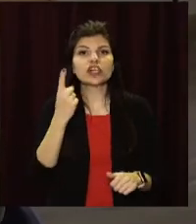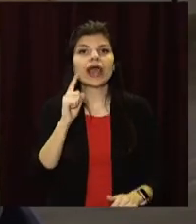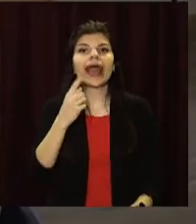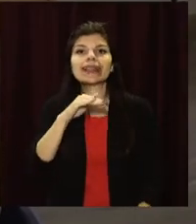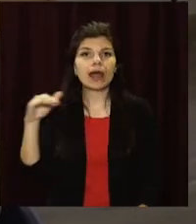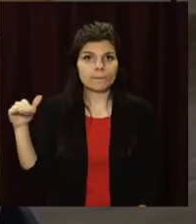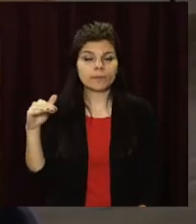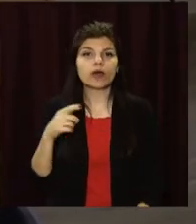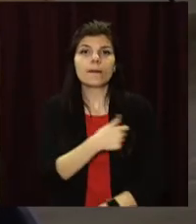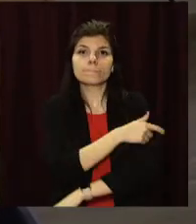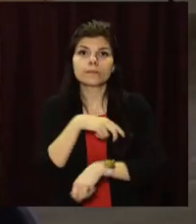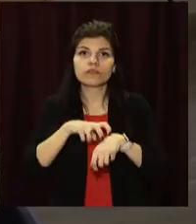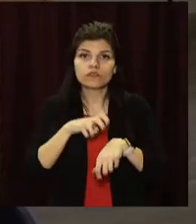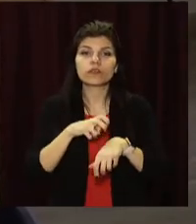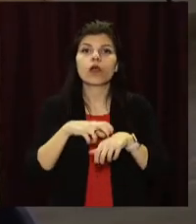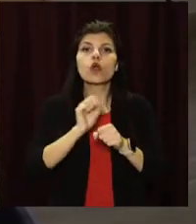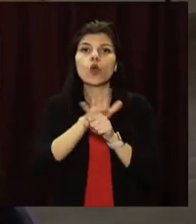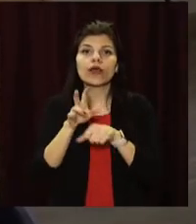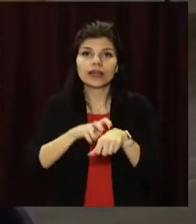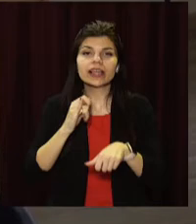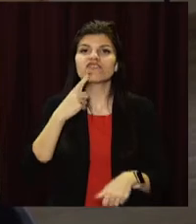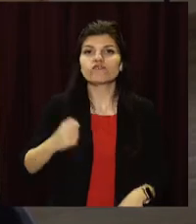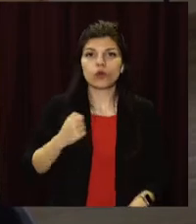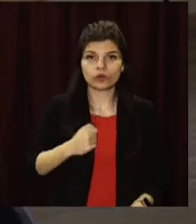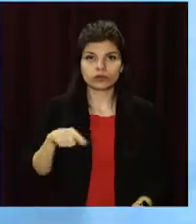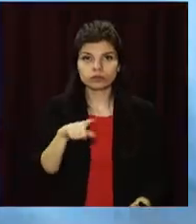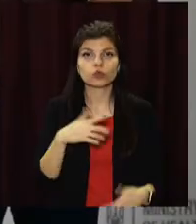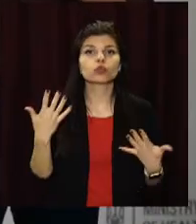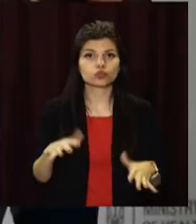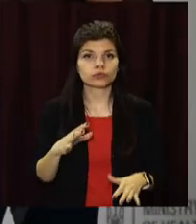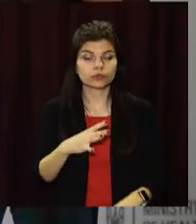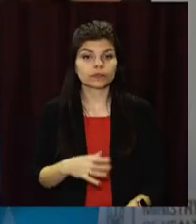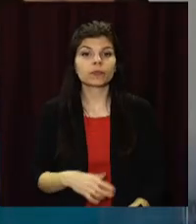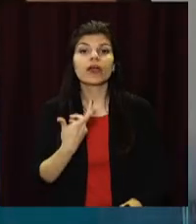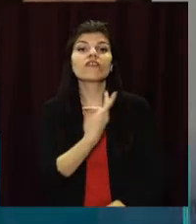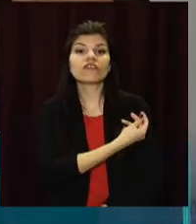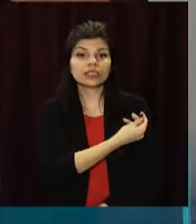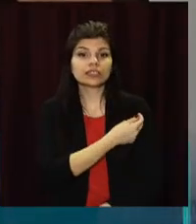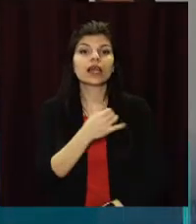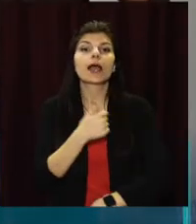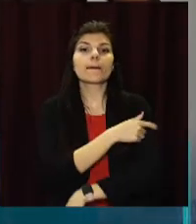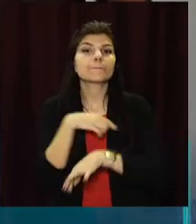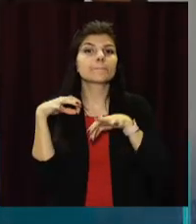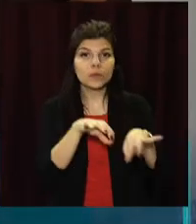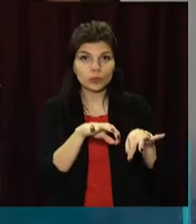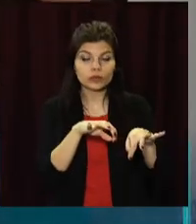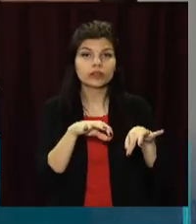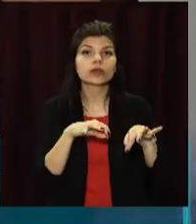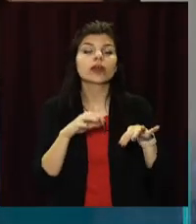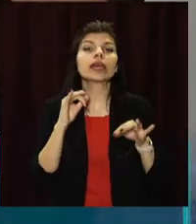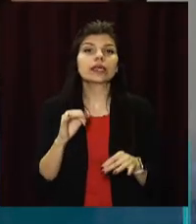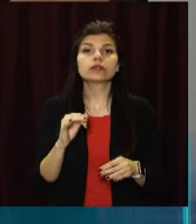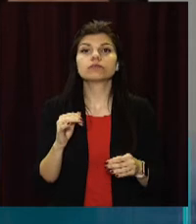етапі вакцинували медиків, ковід-лікарень та військовослужбовців. Вакцинують і мобільні бригади, і